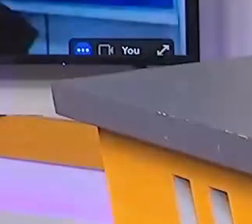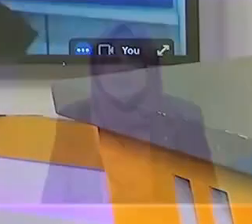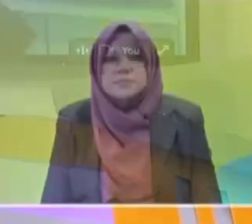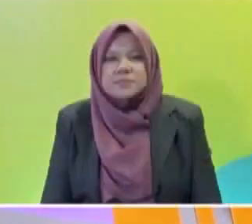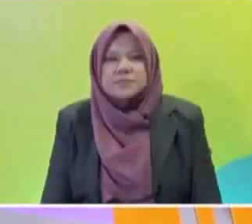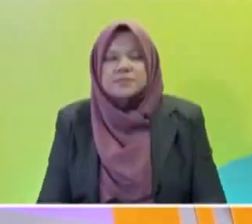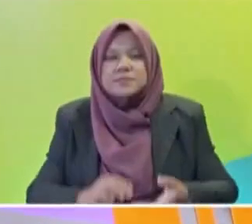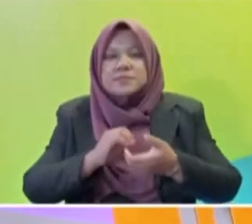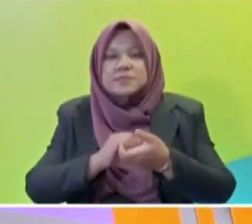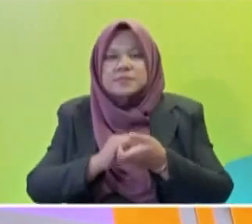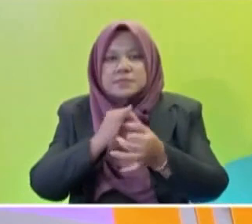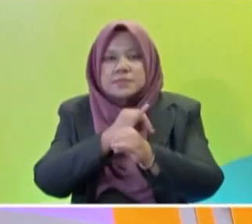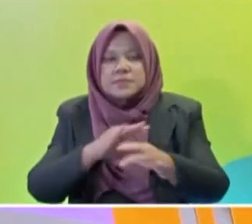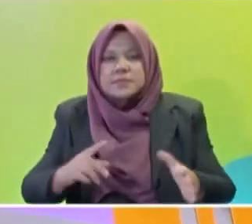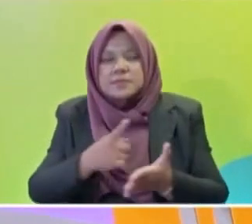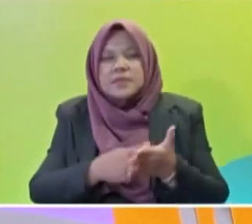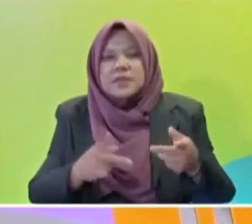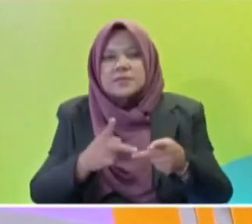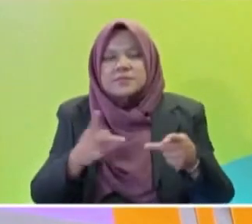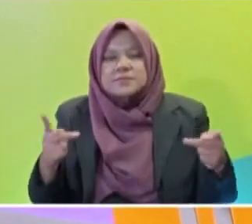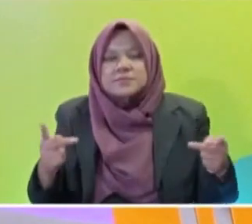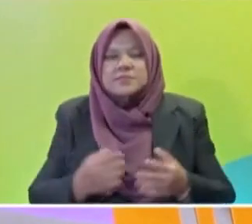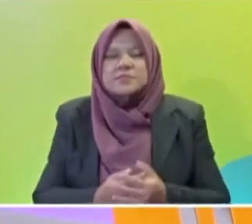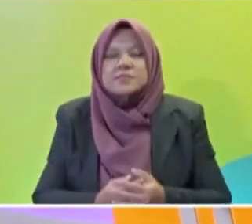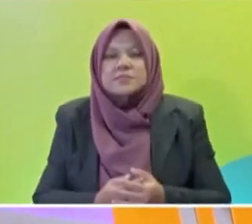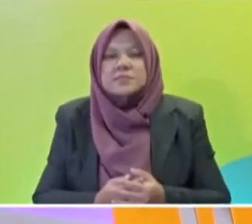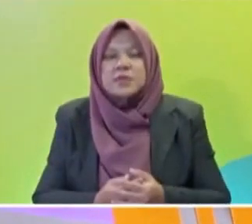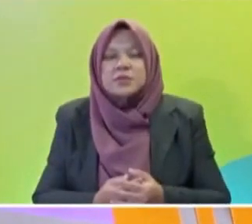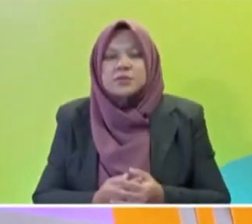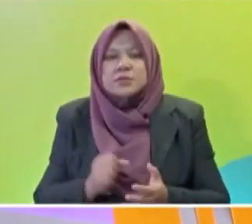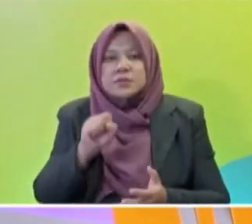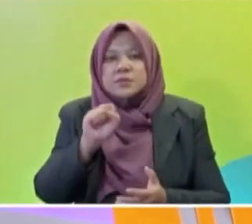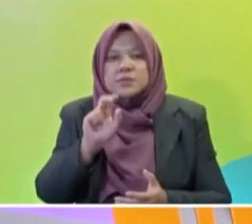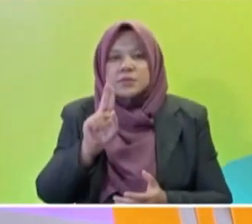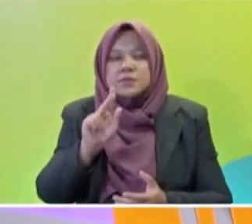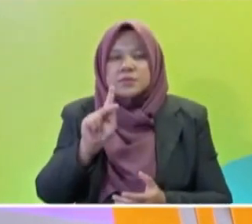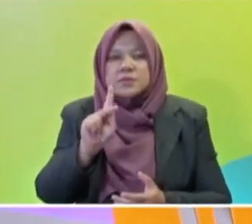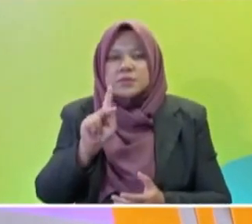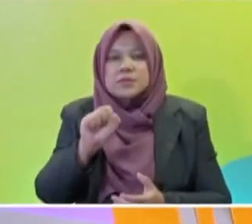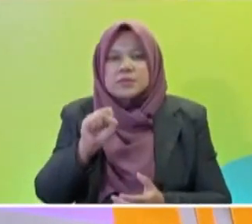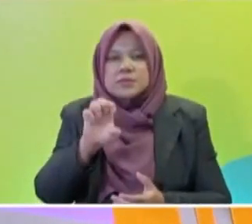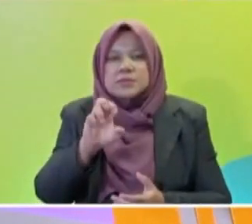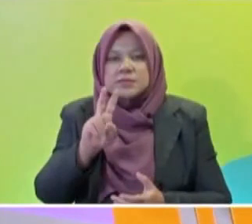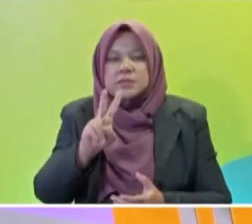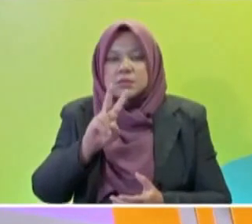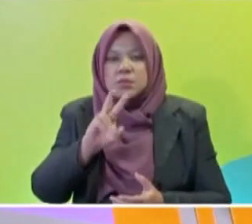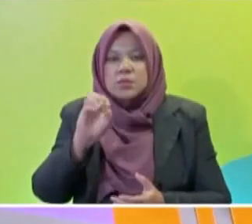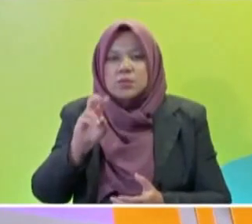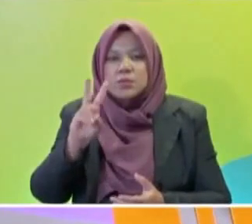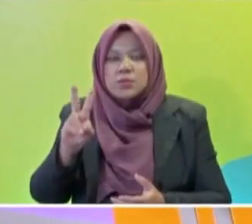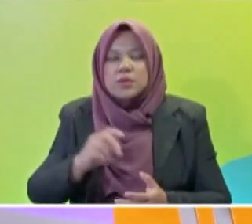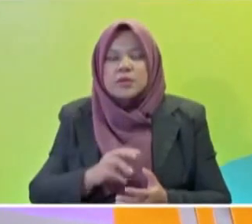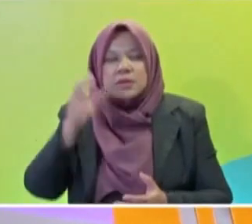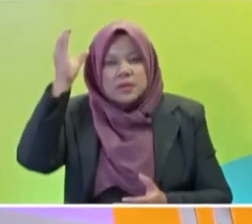salam sejahtera Apa kabar semua anda sedang menonton slot sukses SPM 2022 bersama saya Chris